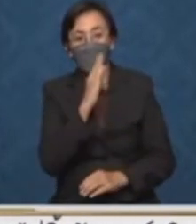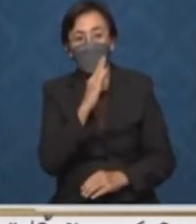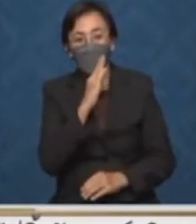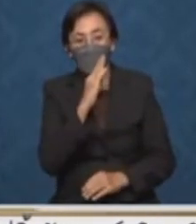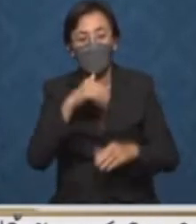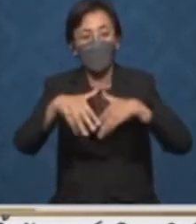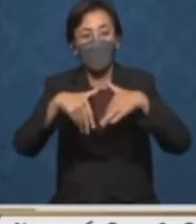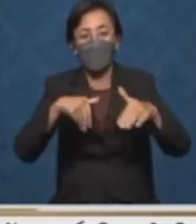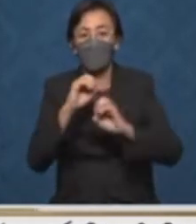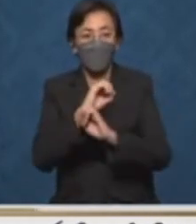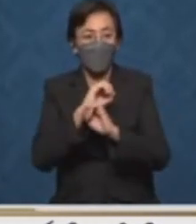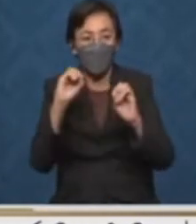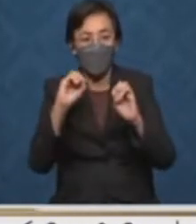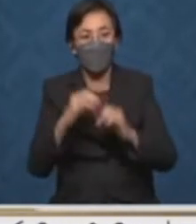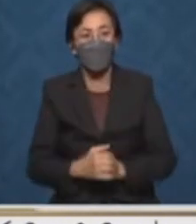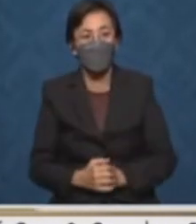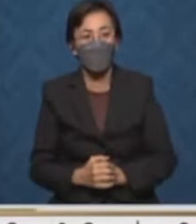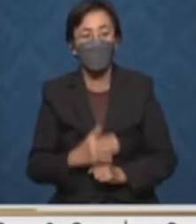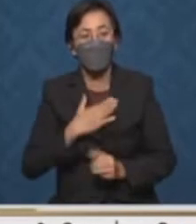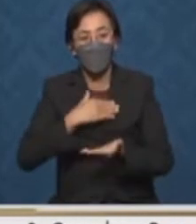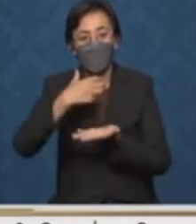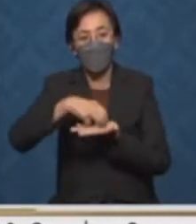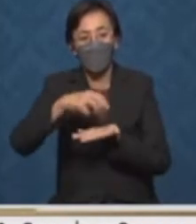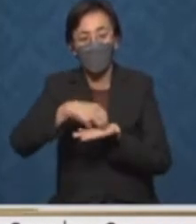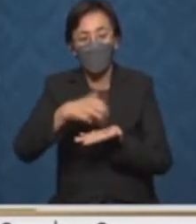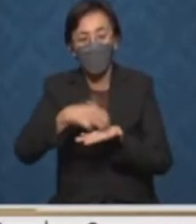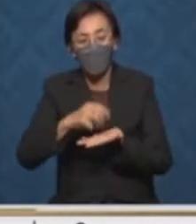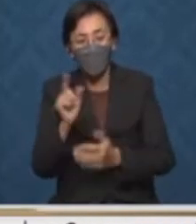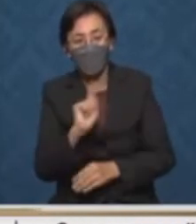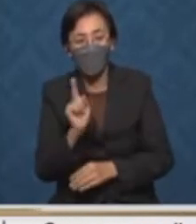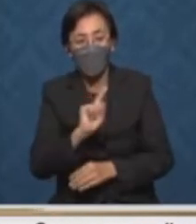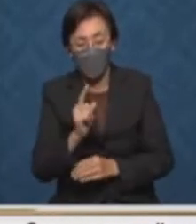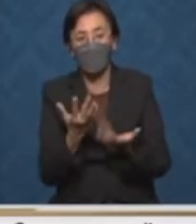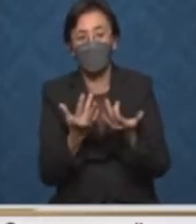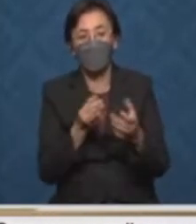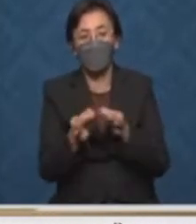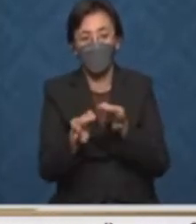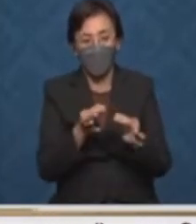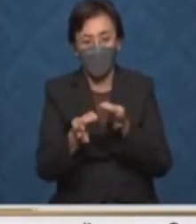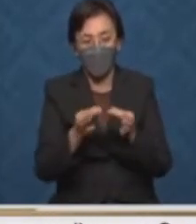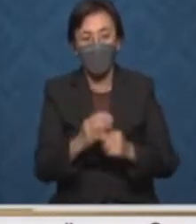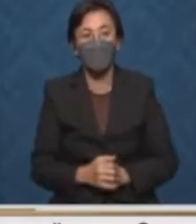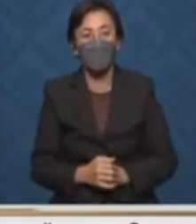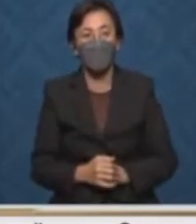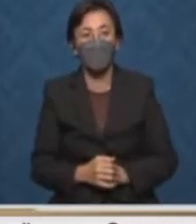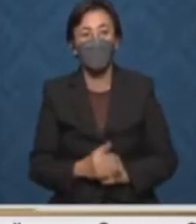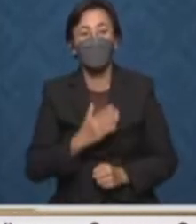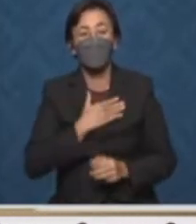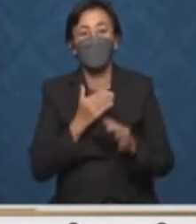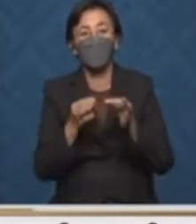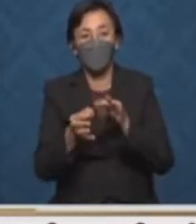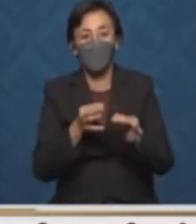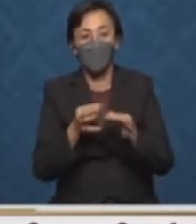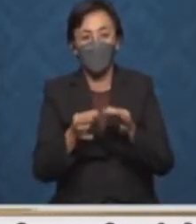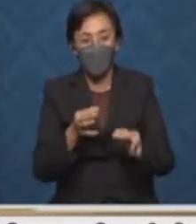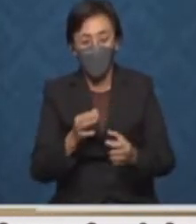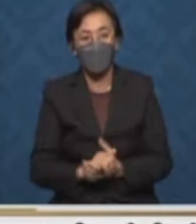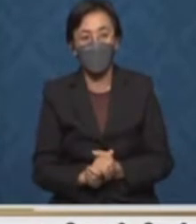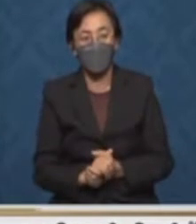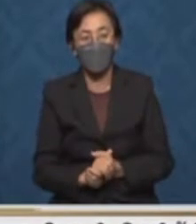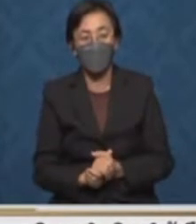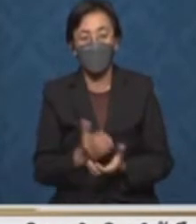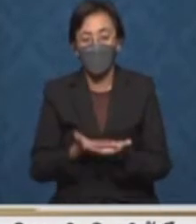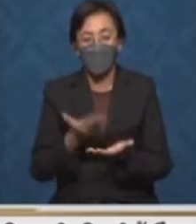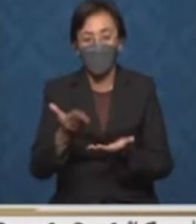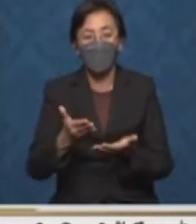นนะเดี๋ยวผมจะเรียนให้ทราบต่อไปว่าเป็นยังไงนะครับผมบอกอย่างนี้ครับว่าการจัดหาเรือดำ